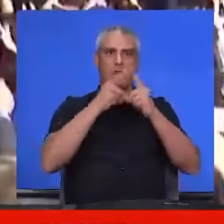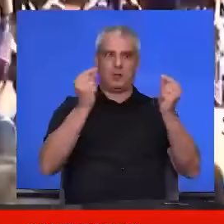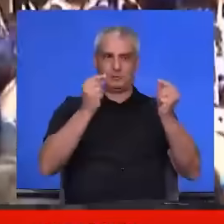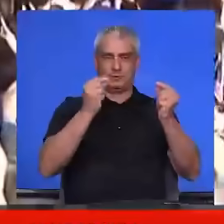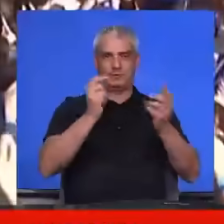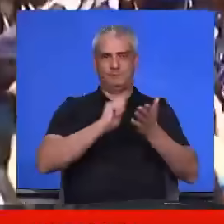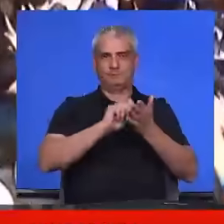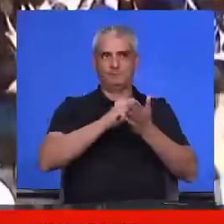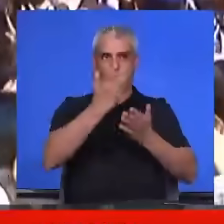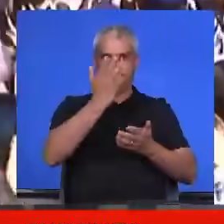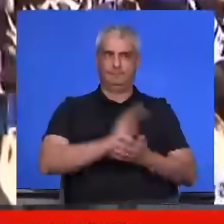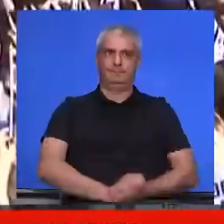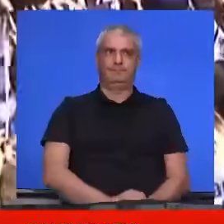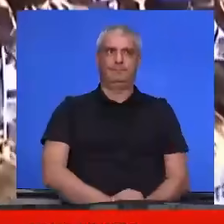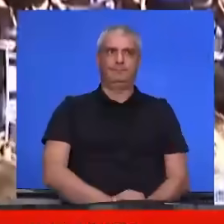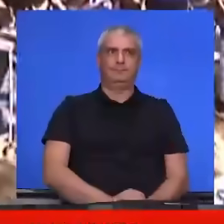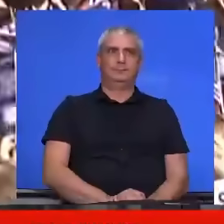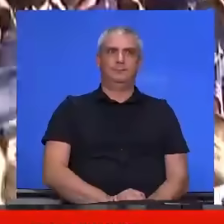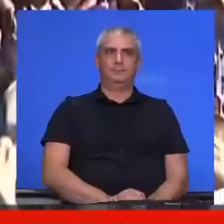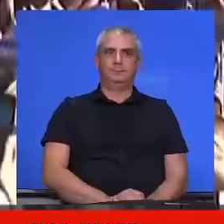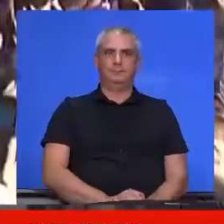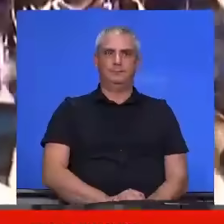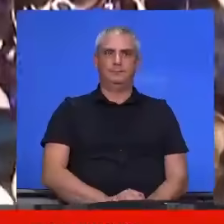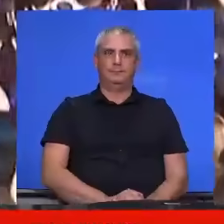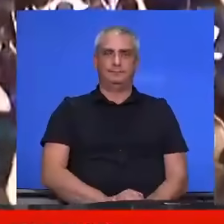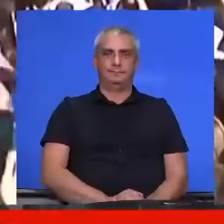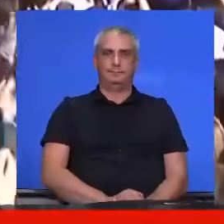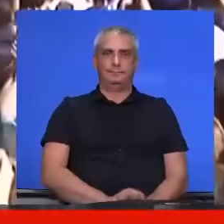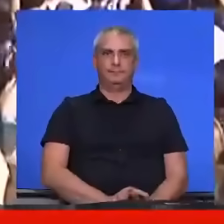גוטמן, וושינגטון.